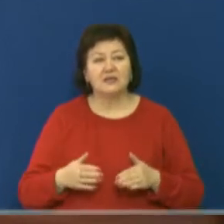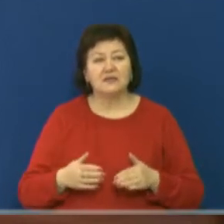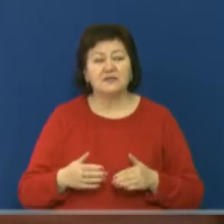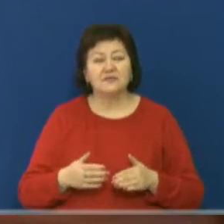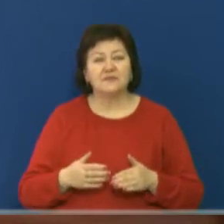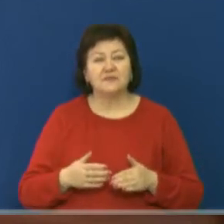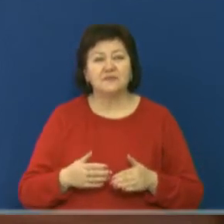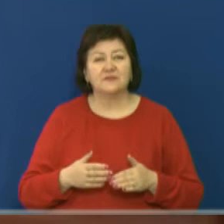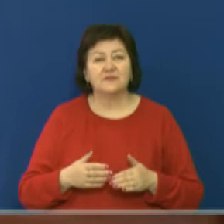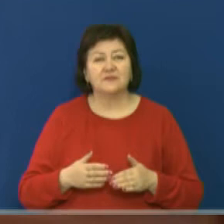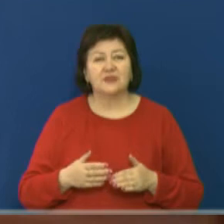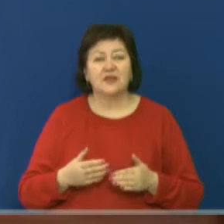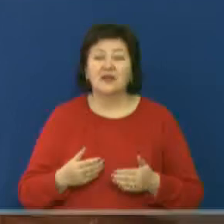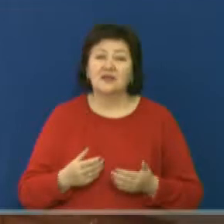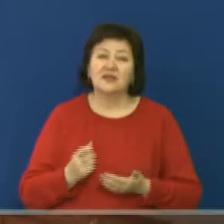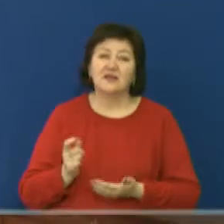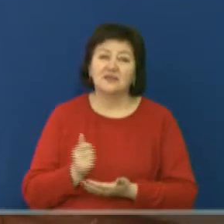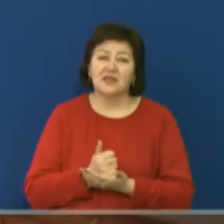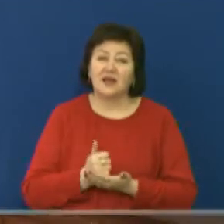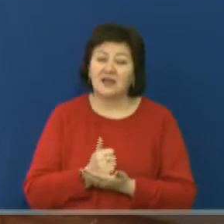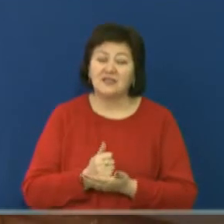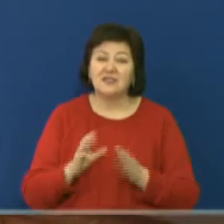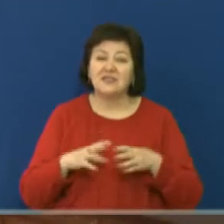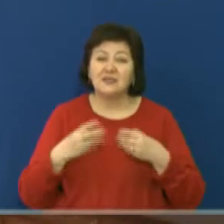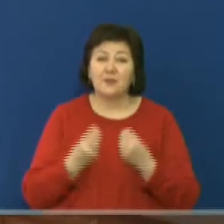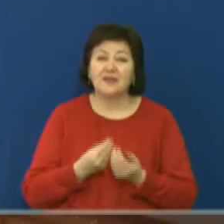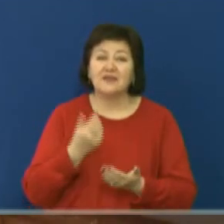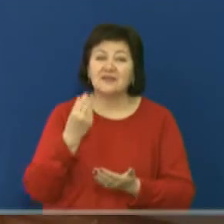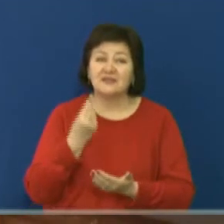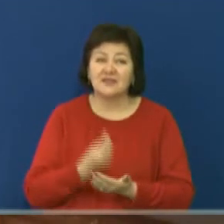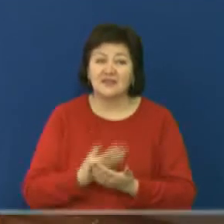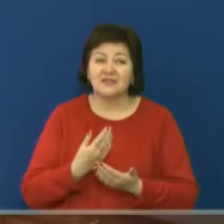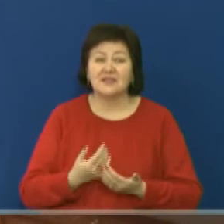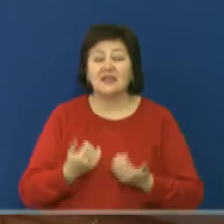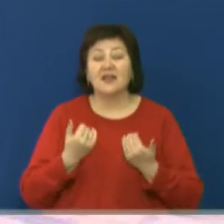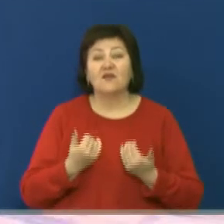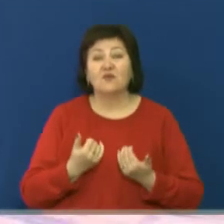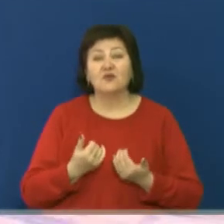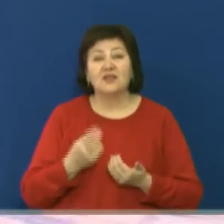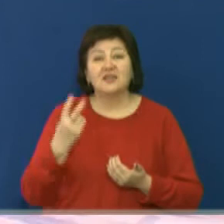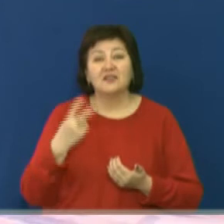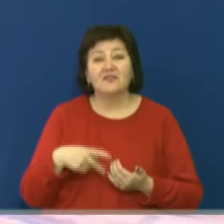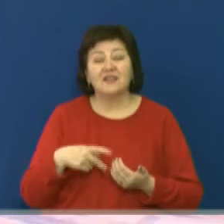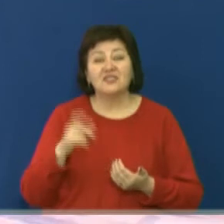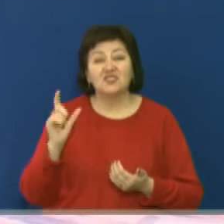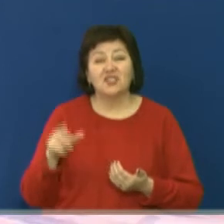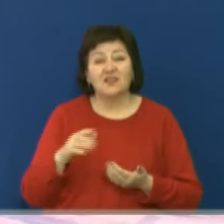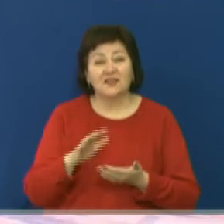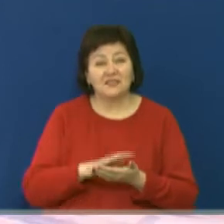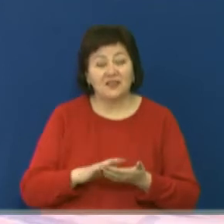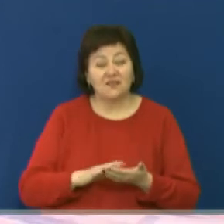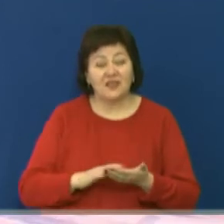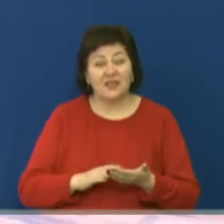кеттім, отбасылық құндылықтарын сақтау. Жыл басынан бері бала асырап алу туралы өтінішпен сотқа 20 адам жүгінген. Айта